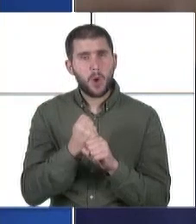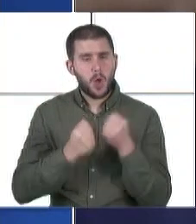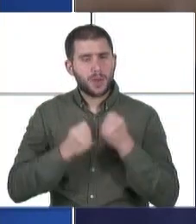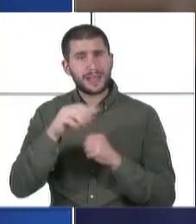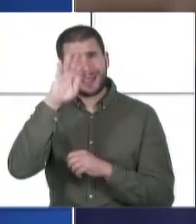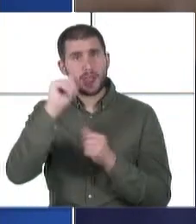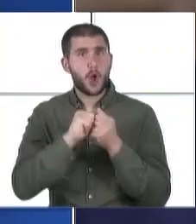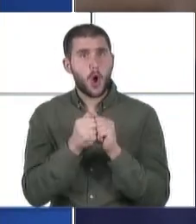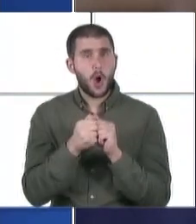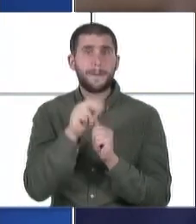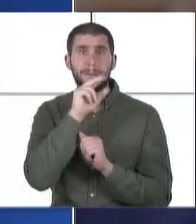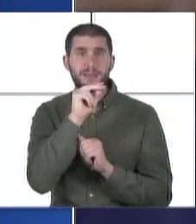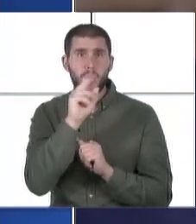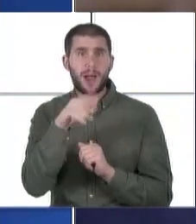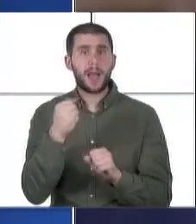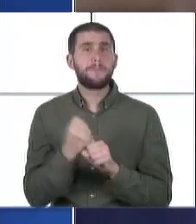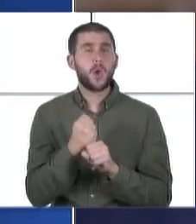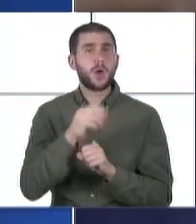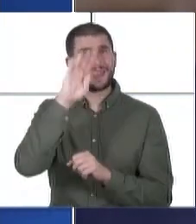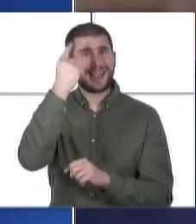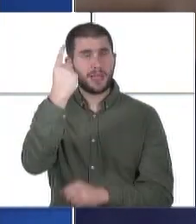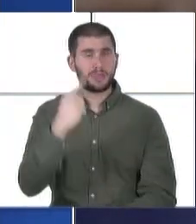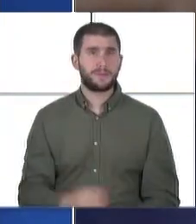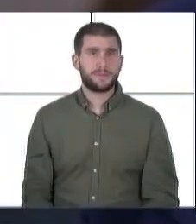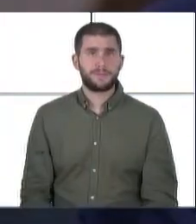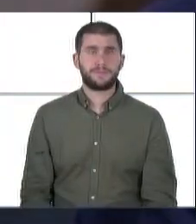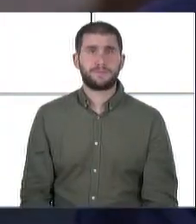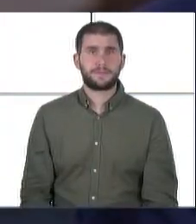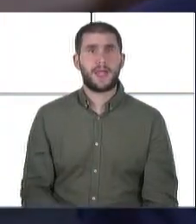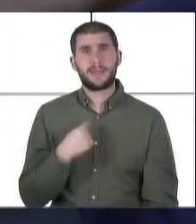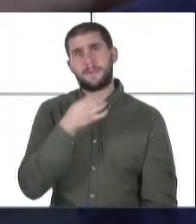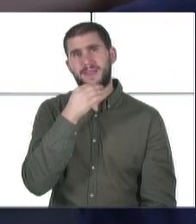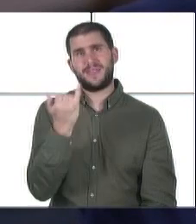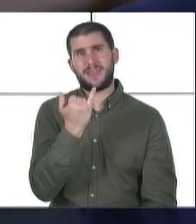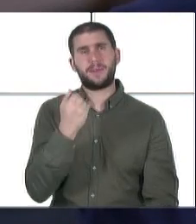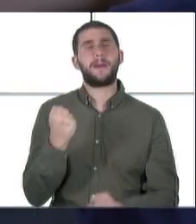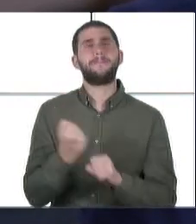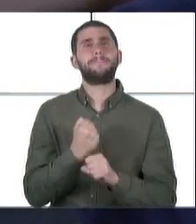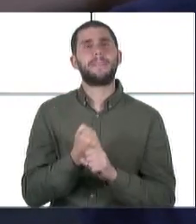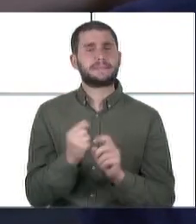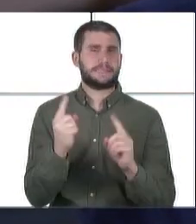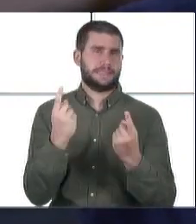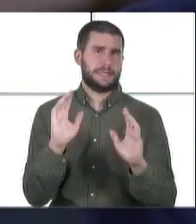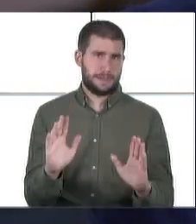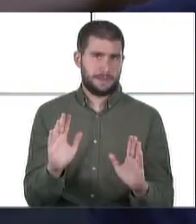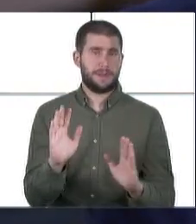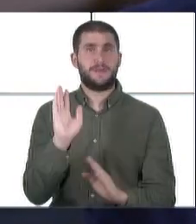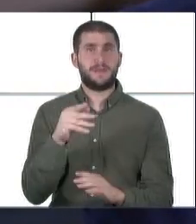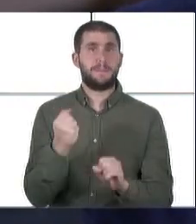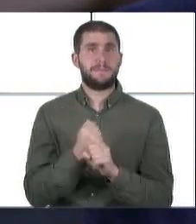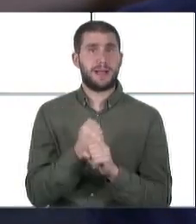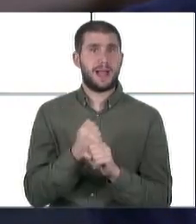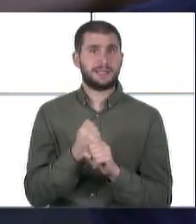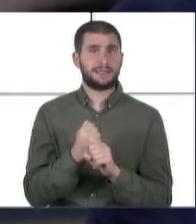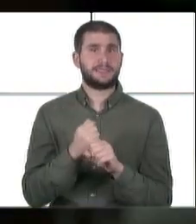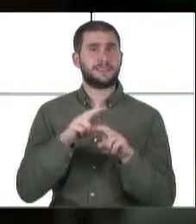או בדיבורים שלנו על הפעולות שלנו באיראן? אני מעדיף תמיד שהמעשה יעשה והמעשייה